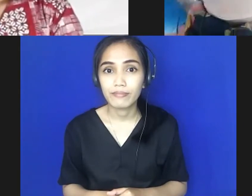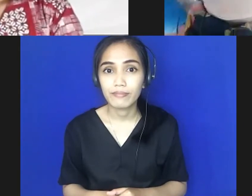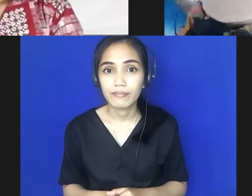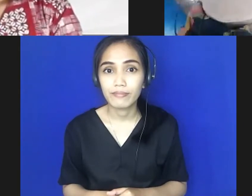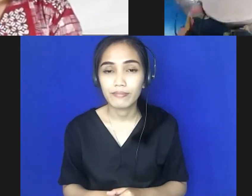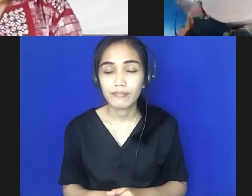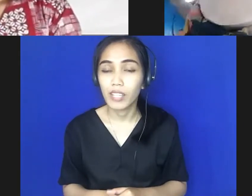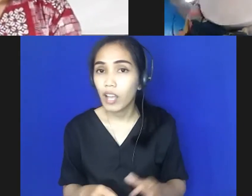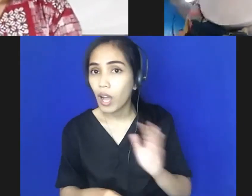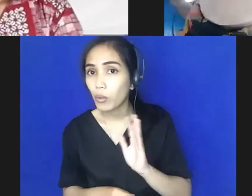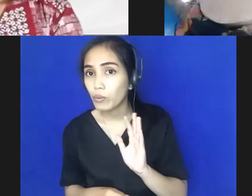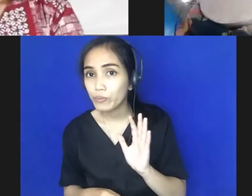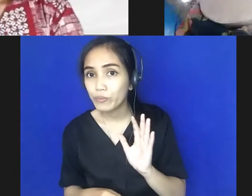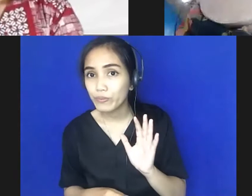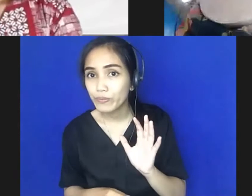Halo.